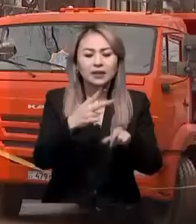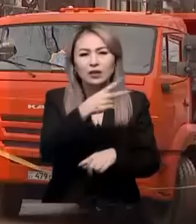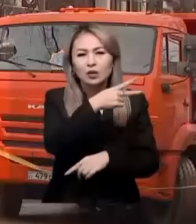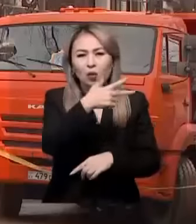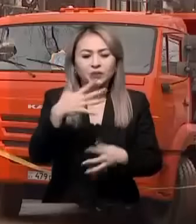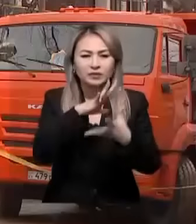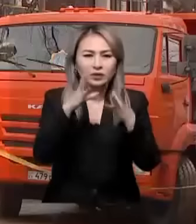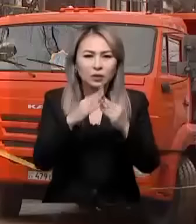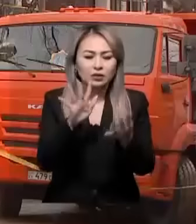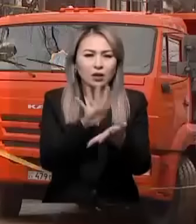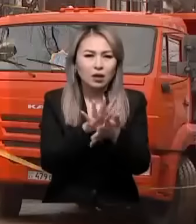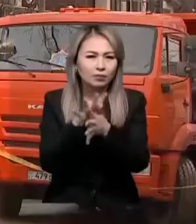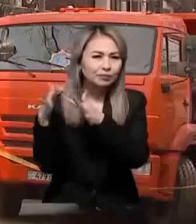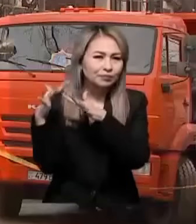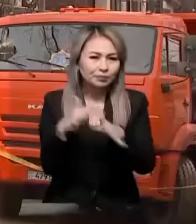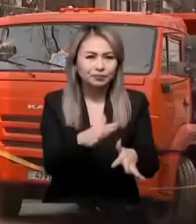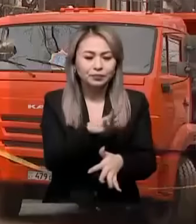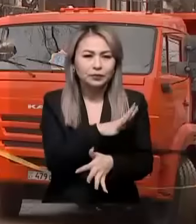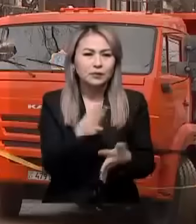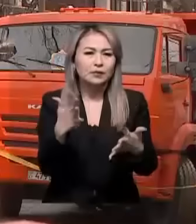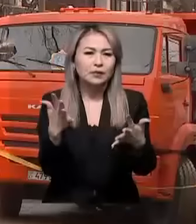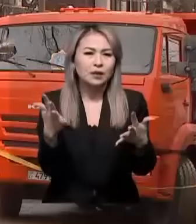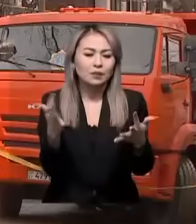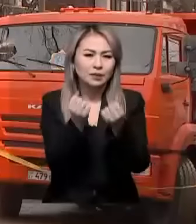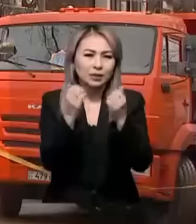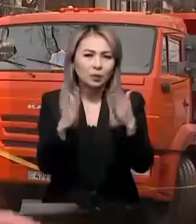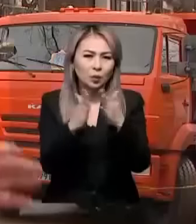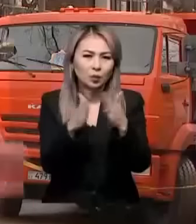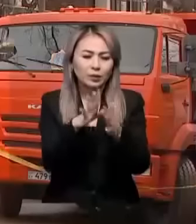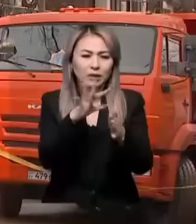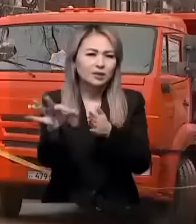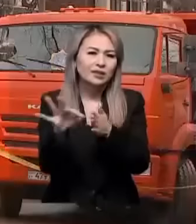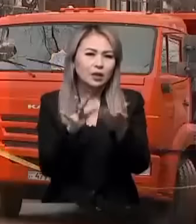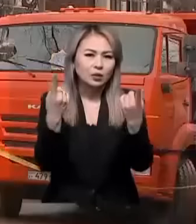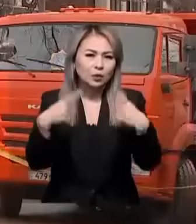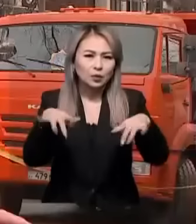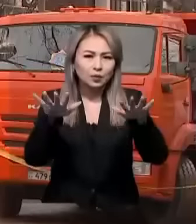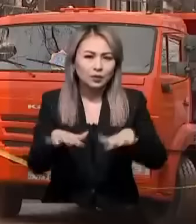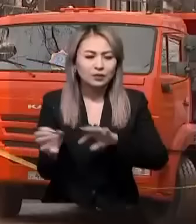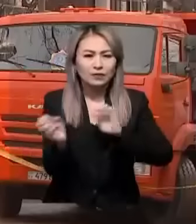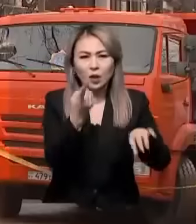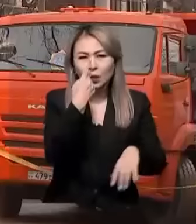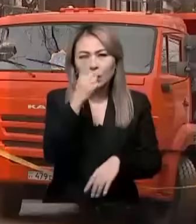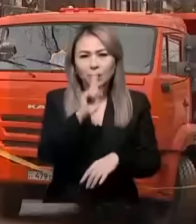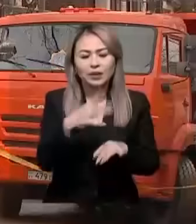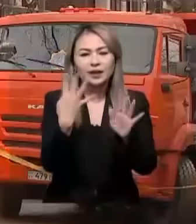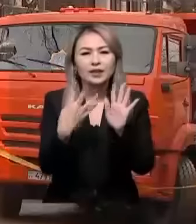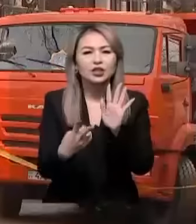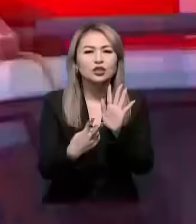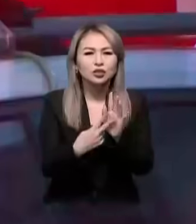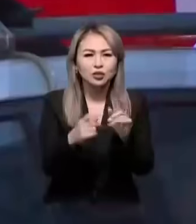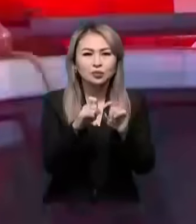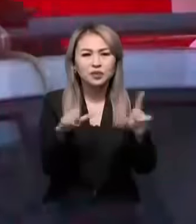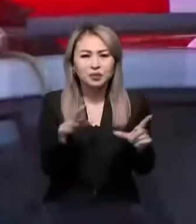ауласын лай басып қалған. Аман қалған үйдің тұрғындары дереу эвакуацияланып, номер 47-ші мектепке